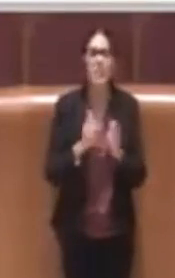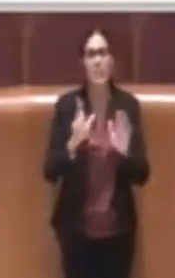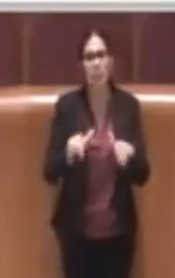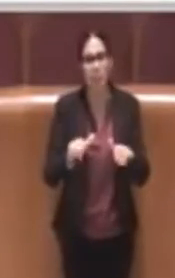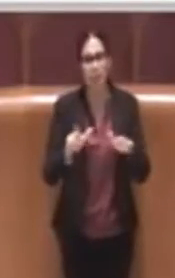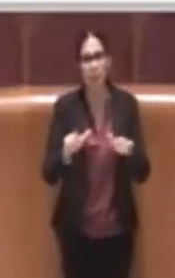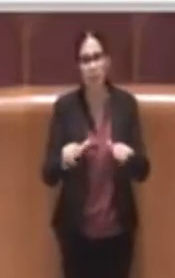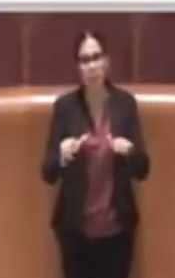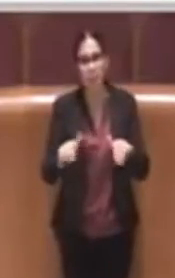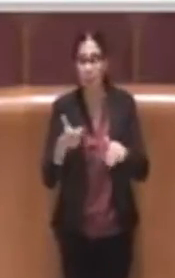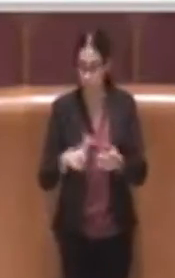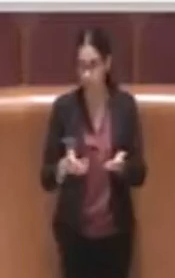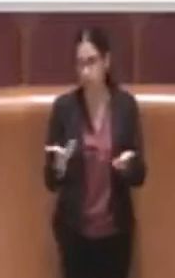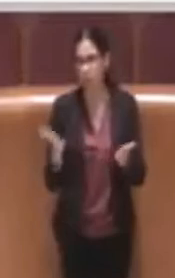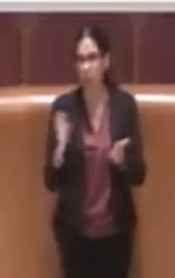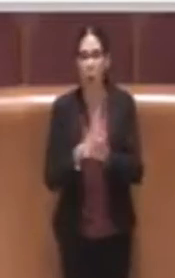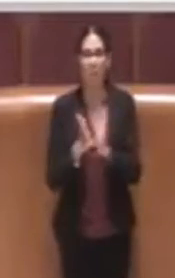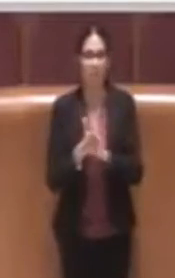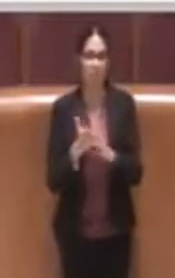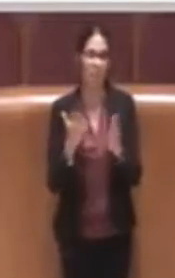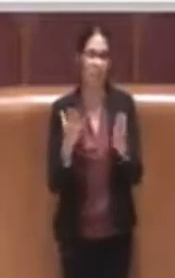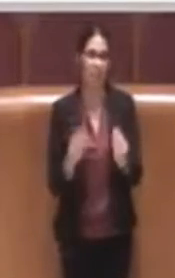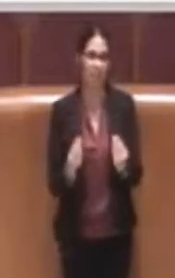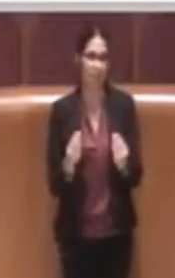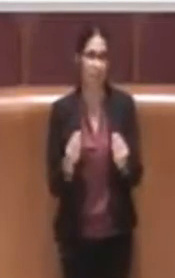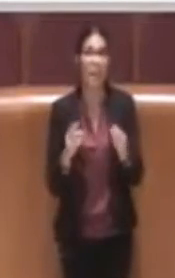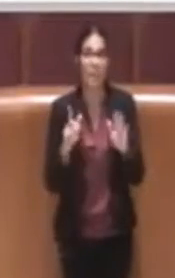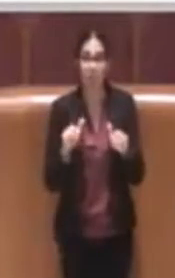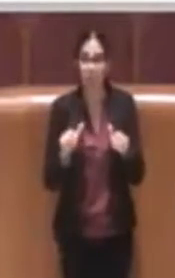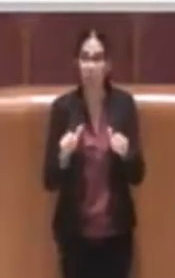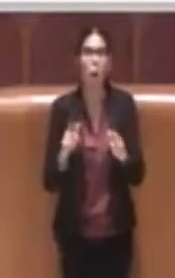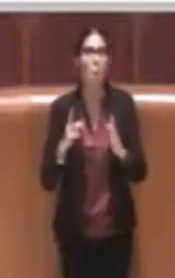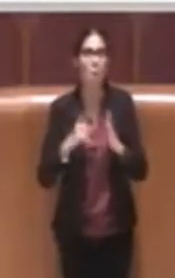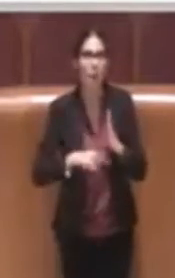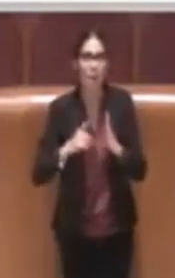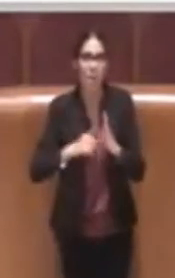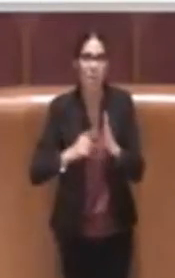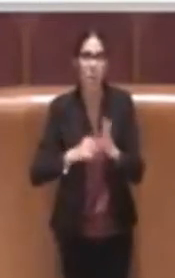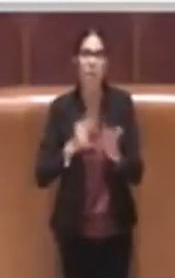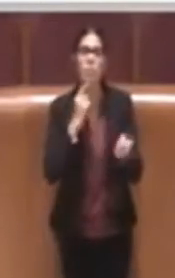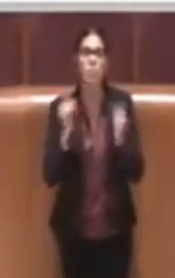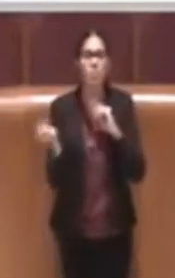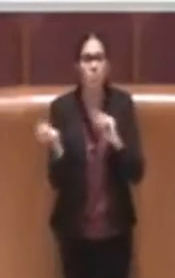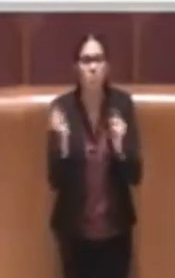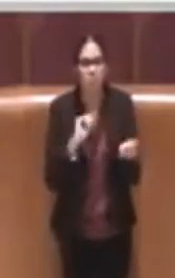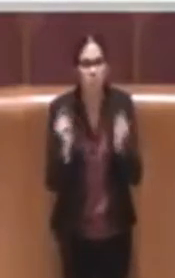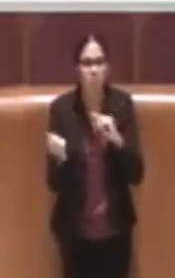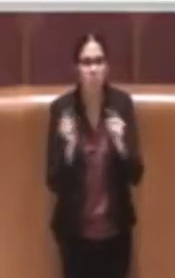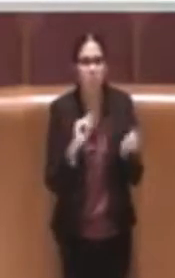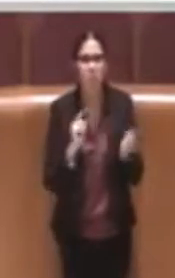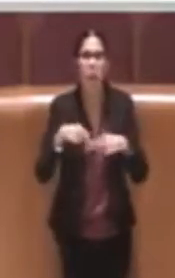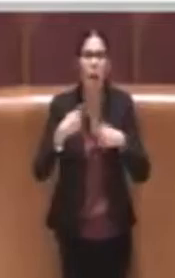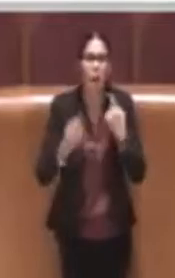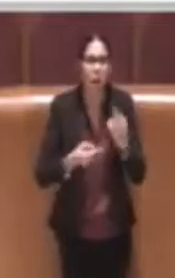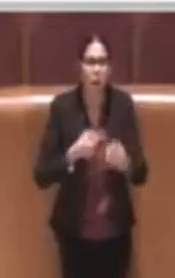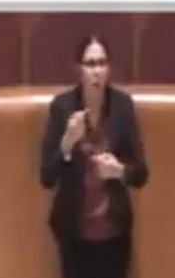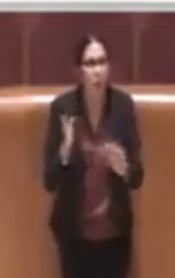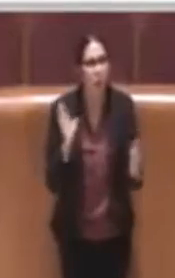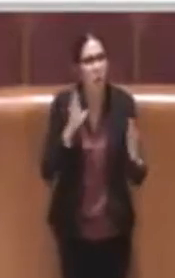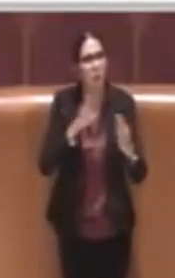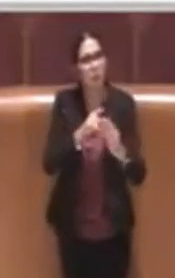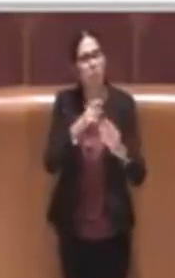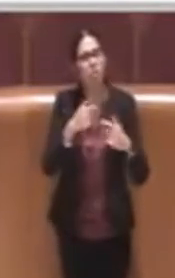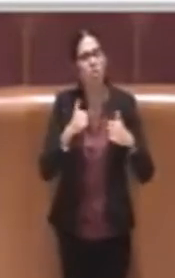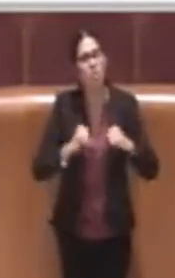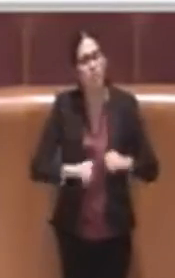numero delle convenzioni sono tante, ogni mese a dover discutere con la cittadinanza, e su questo io